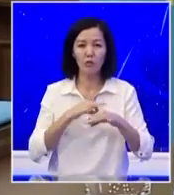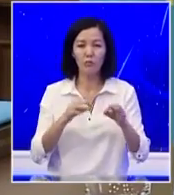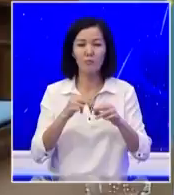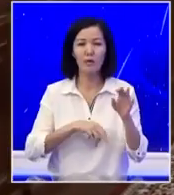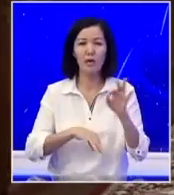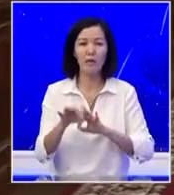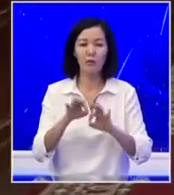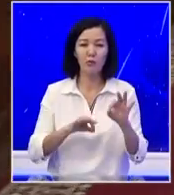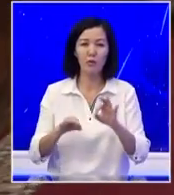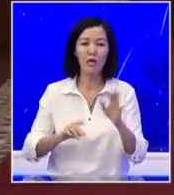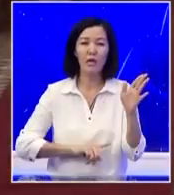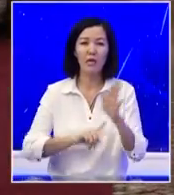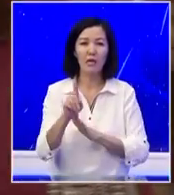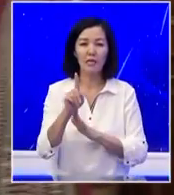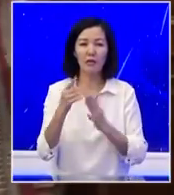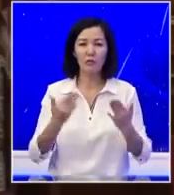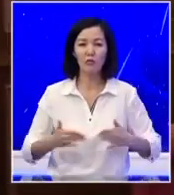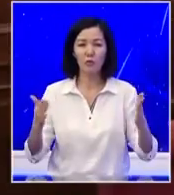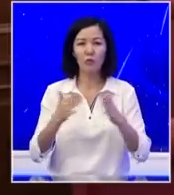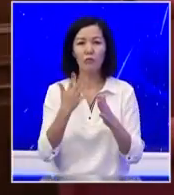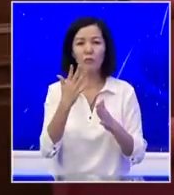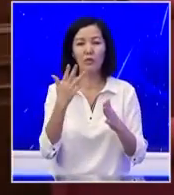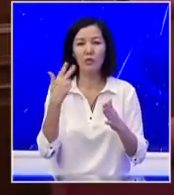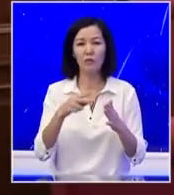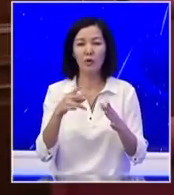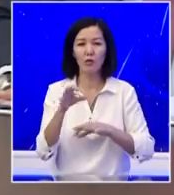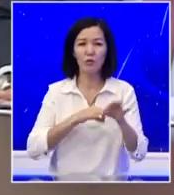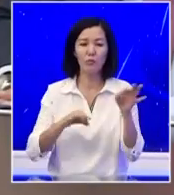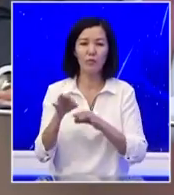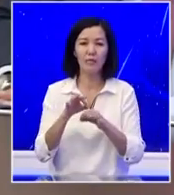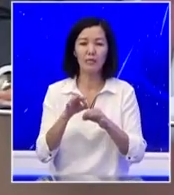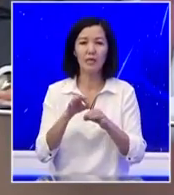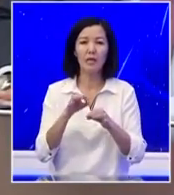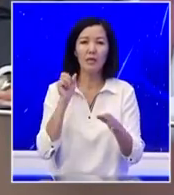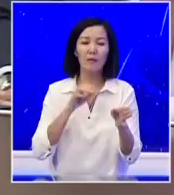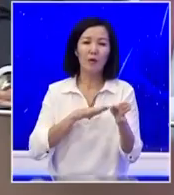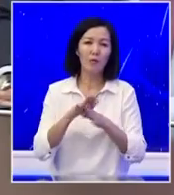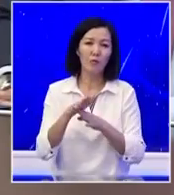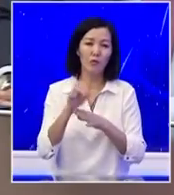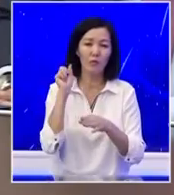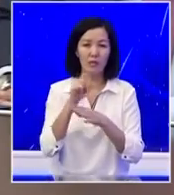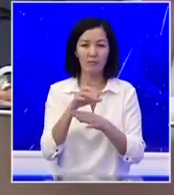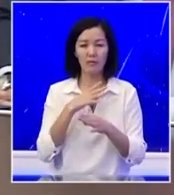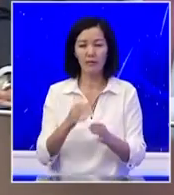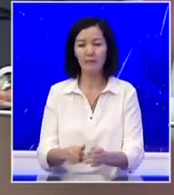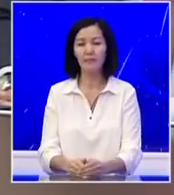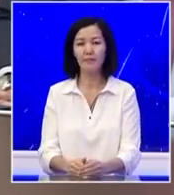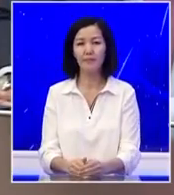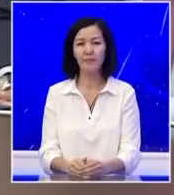картасын жандандырып, тұрғын үй арналған 5-10-20 жобасын қолға алуды тапсырды. Жазира Исаева, Жасұлан Шынкенже, Жетісу